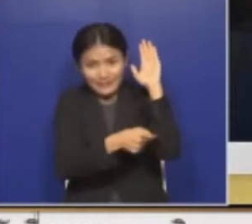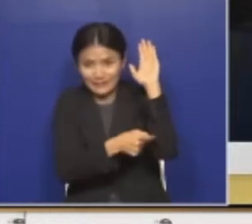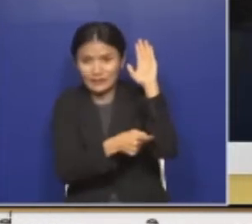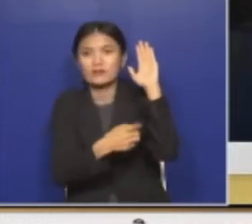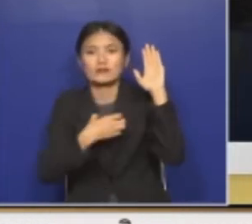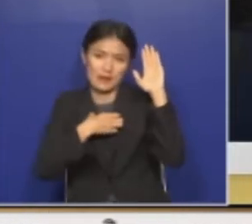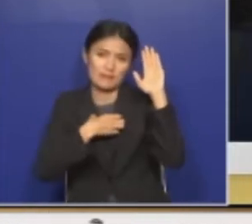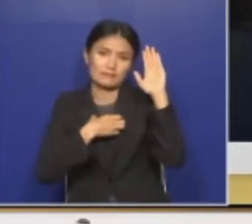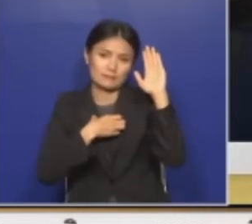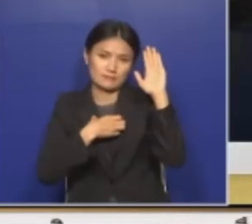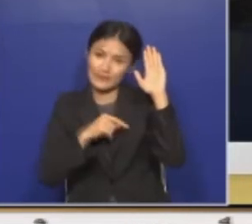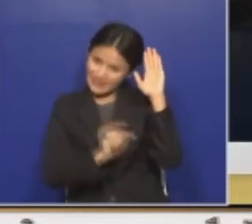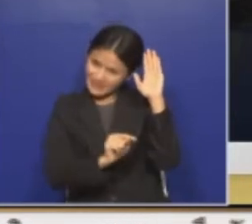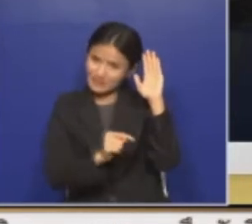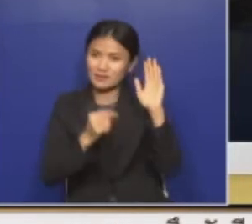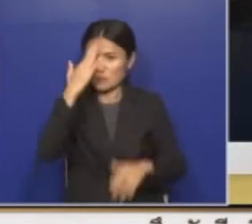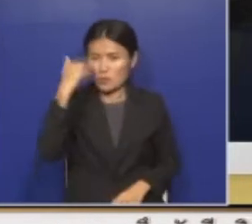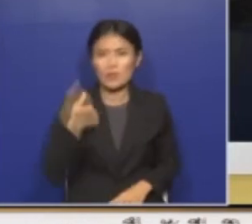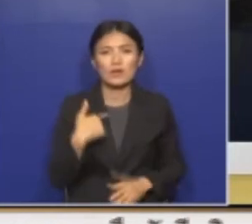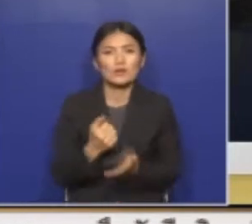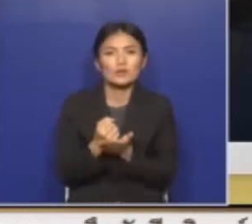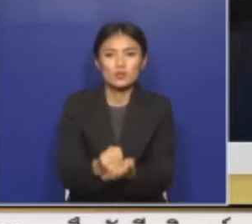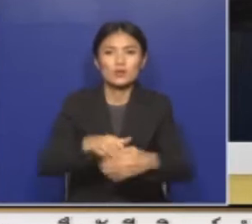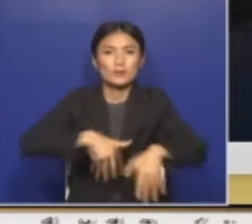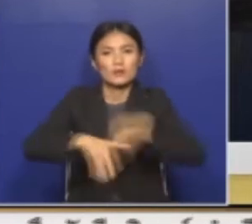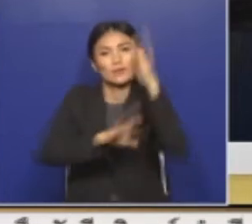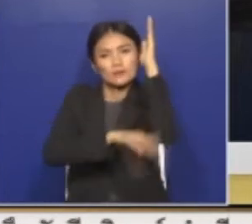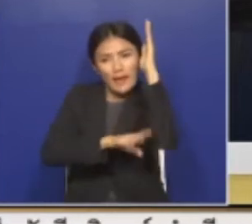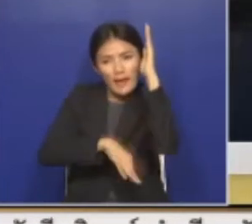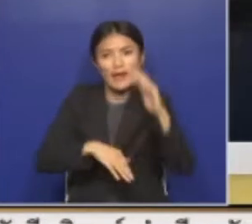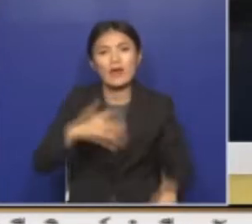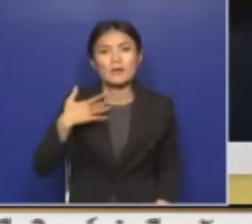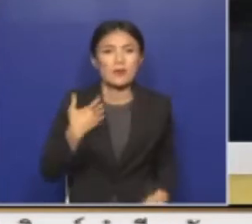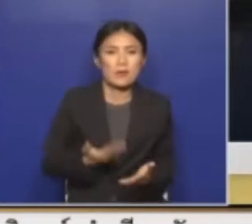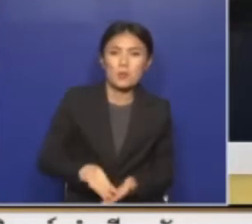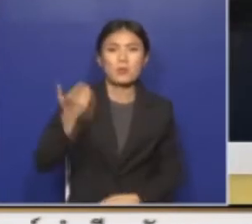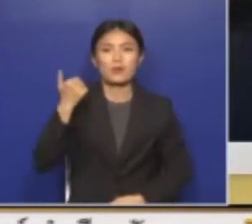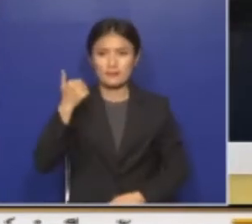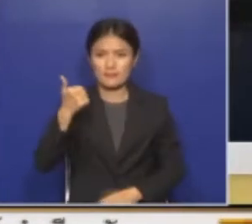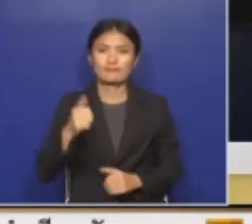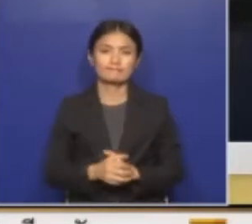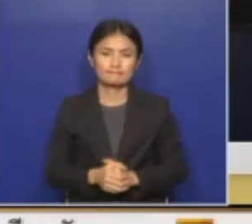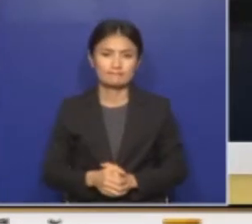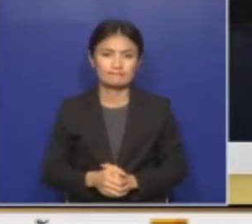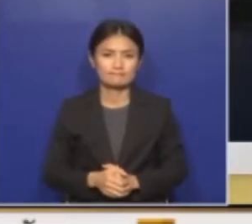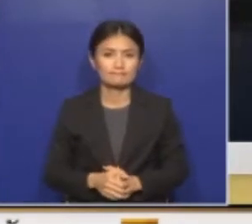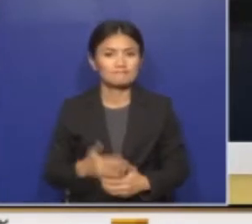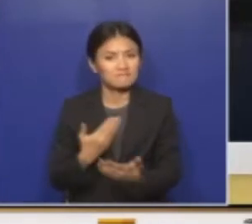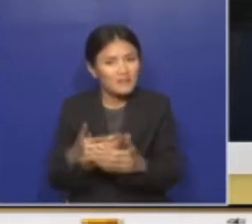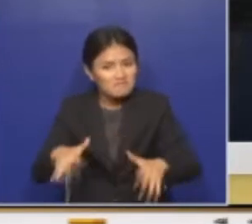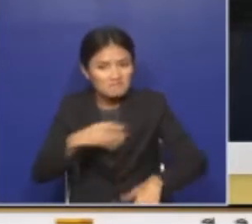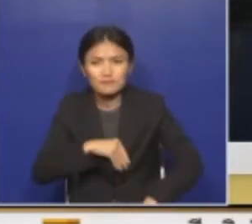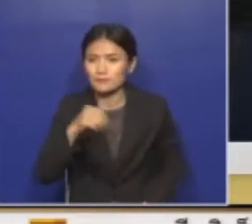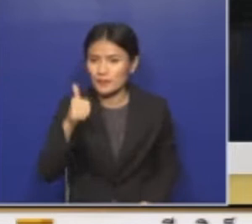อันนี้นะครับจะทำให้พี่น้องชาวใต้นอนหลับอยู่ก็ได้เงินหมื่นตื่นก็ได้เงินล้านผมนะครับขอให้